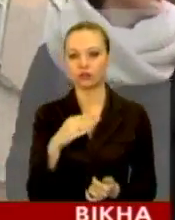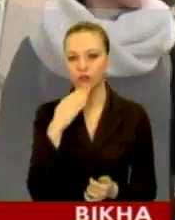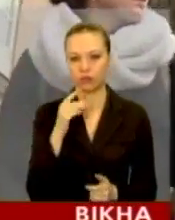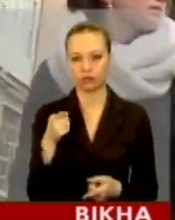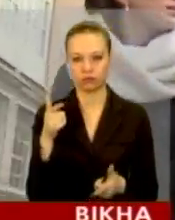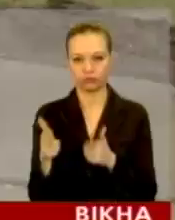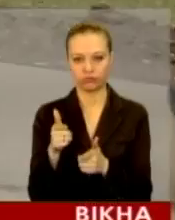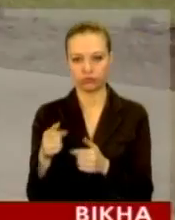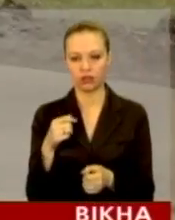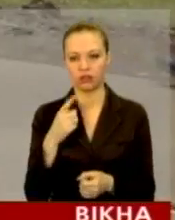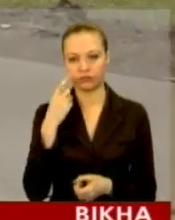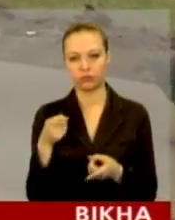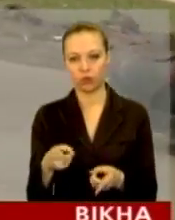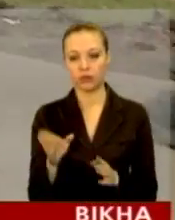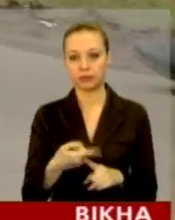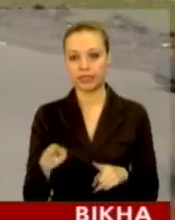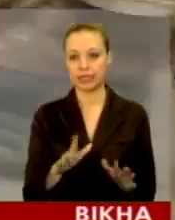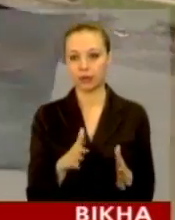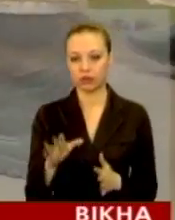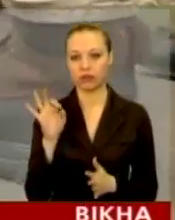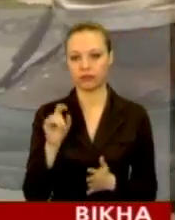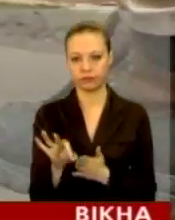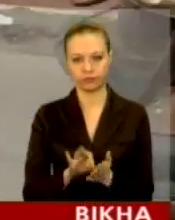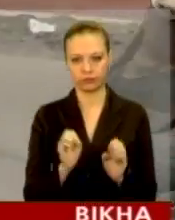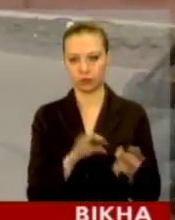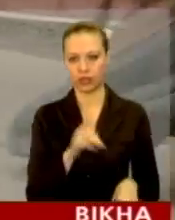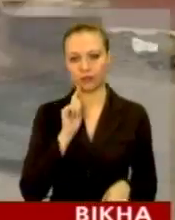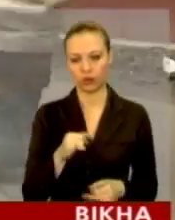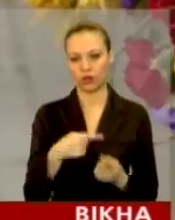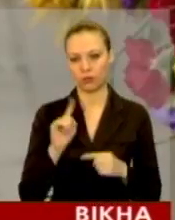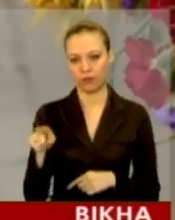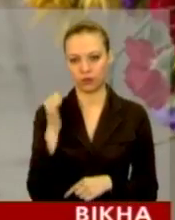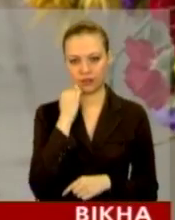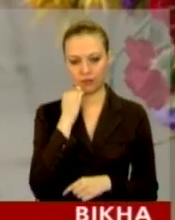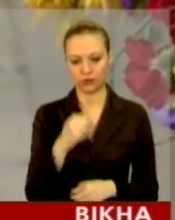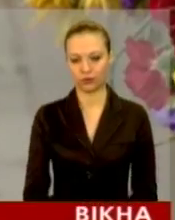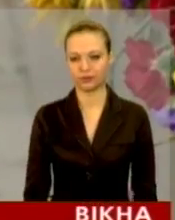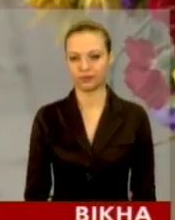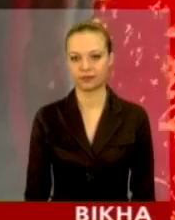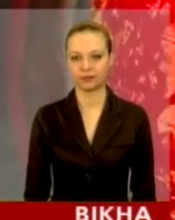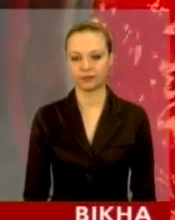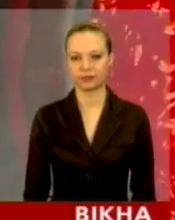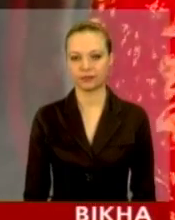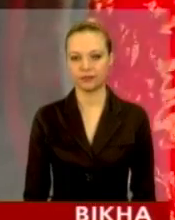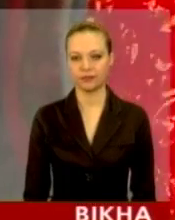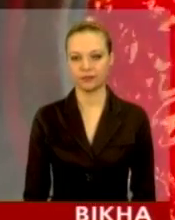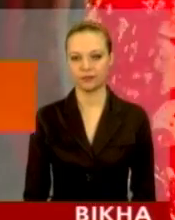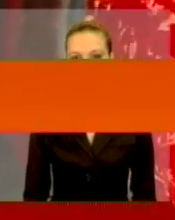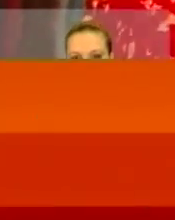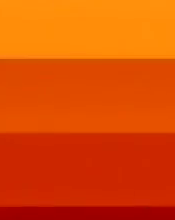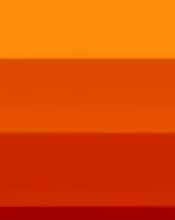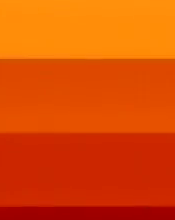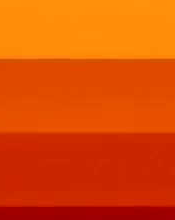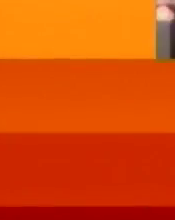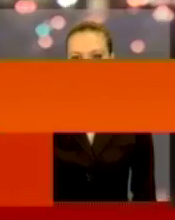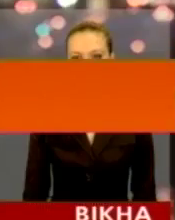тисячі погроз, тому одразу після цієї події він покинув Україну і повернувся в Москву. Ольга Кучер, Максим Мусіян, програма «Вікна», СТБ.